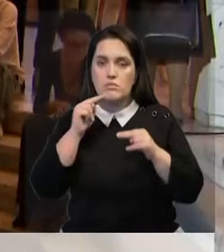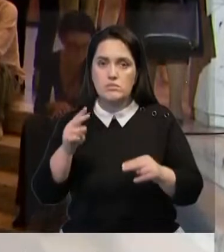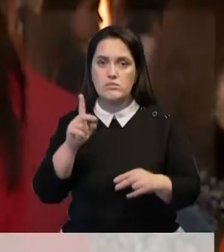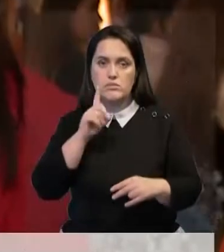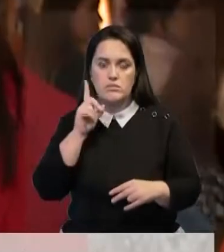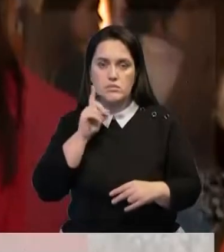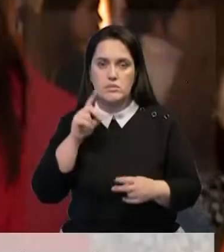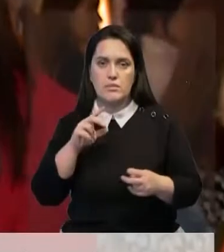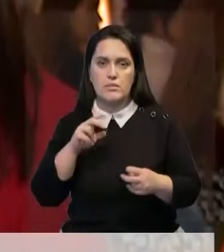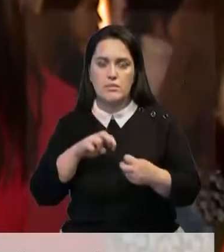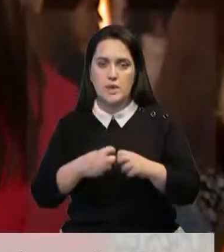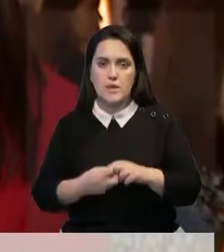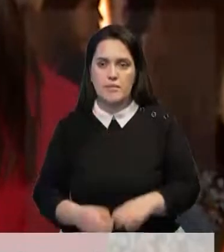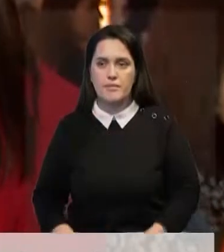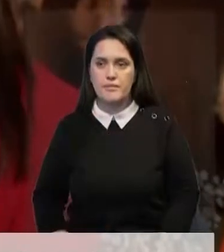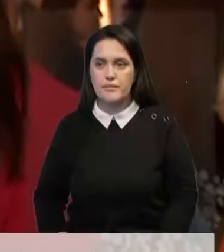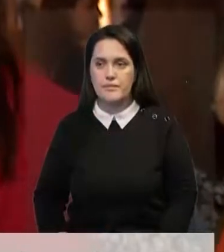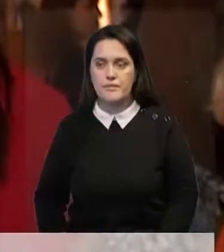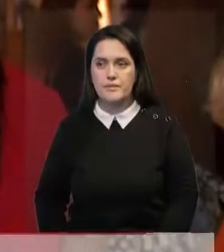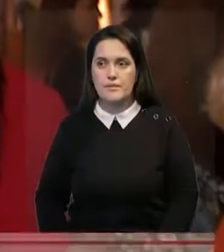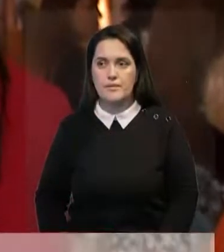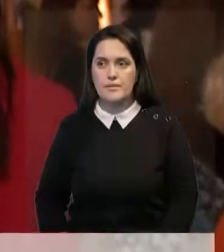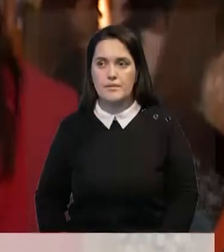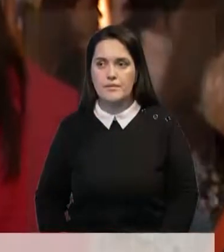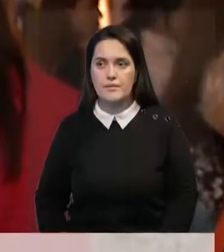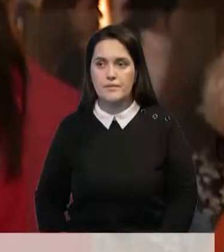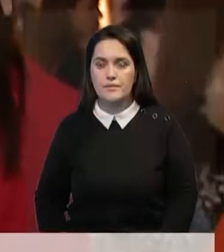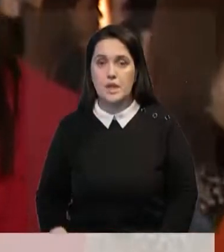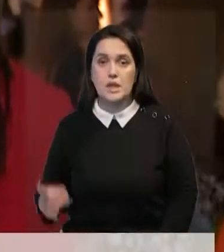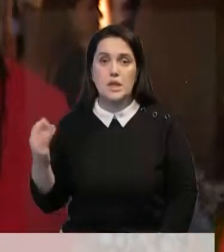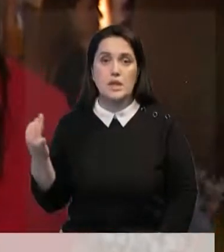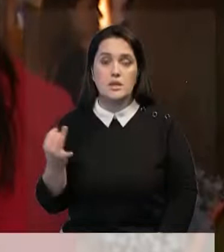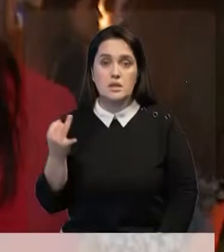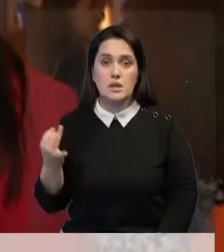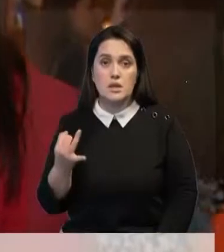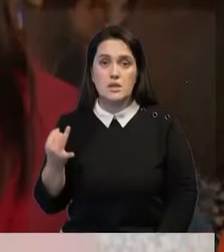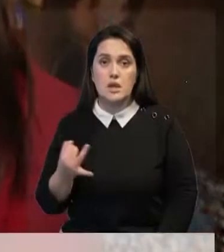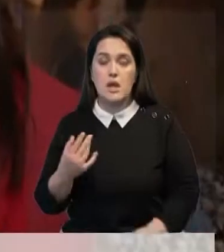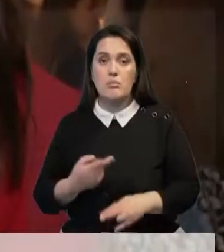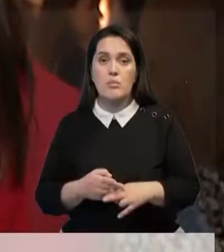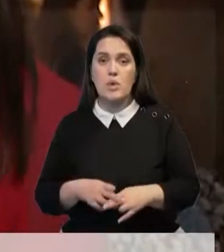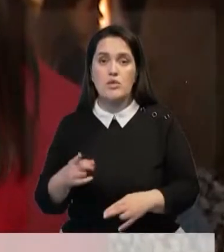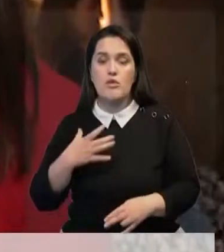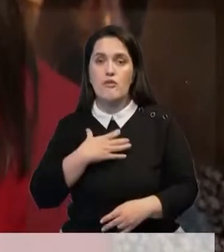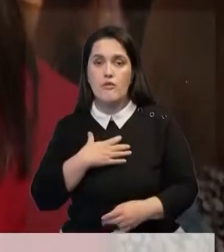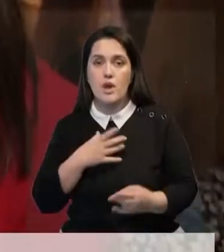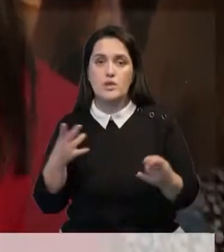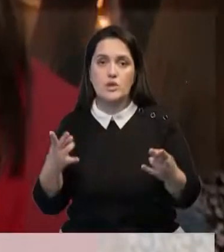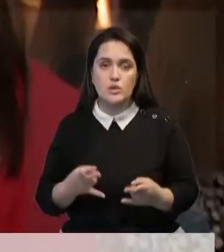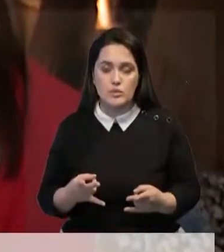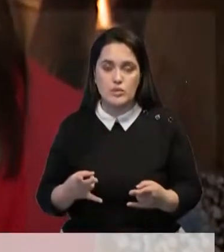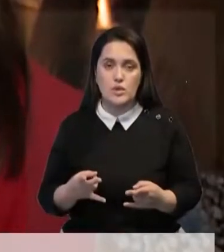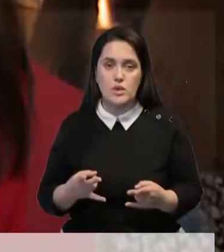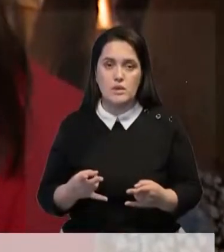поколения. В целом, для того, чтобы это было интересно более юному поколению, потому что на него важно и нужно влиять. Именно они,